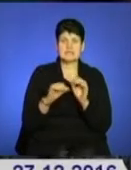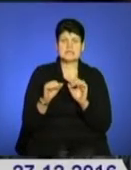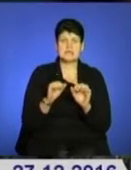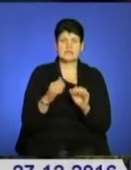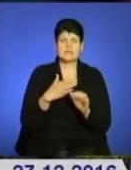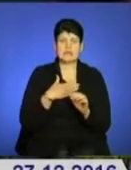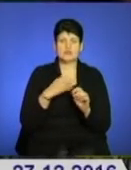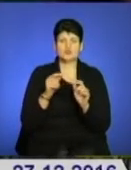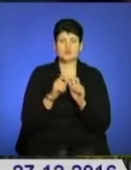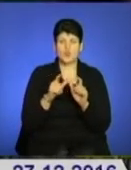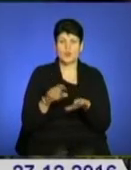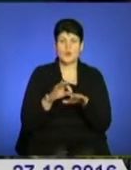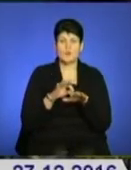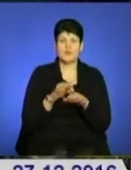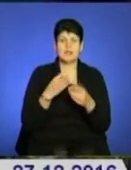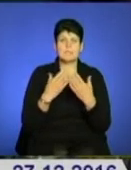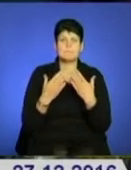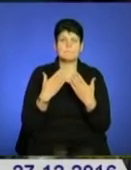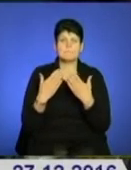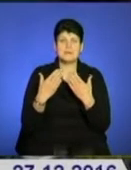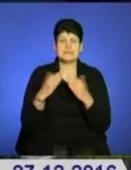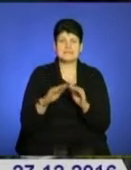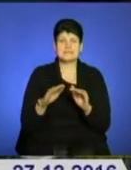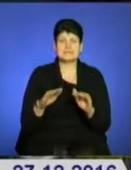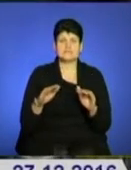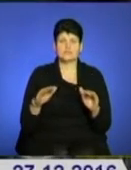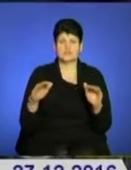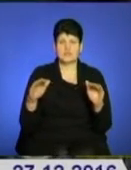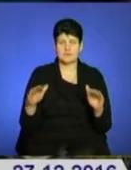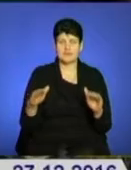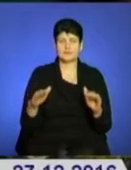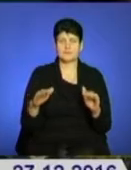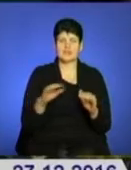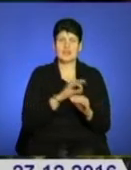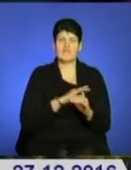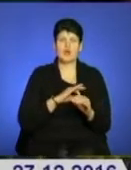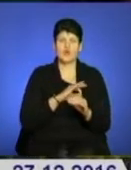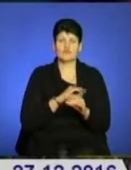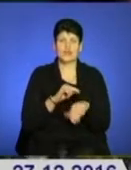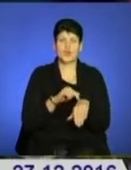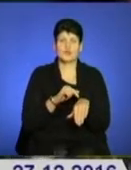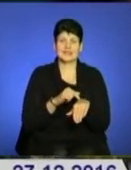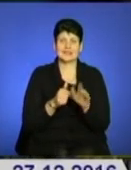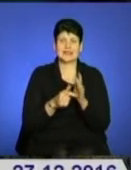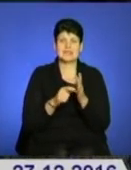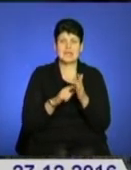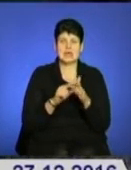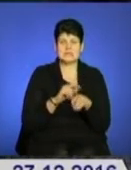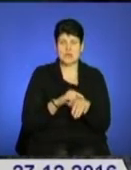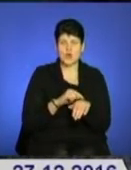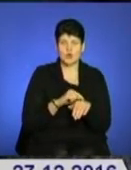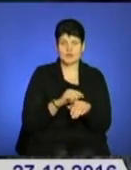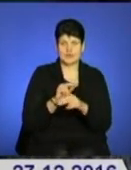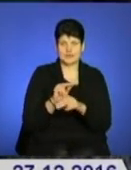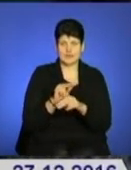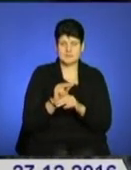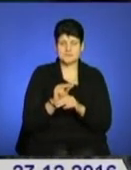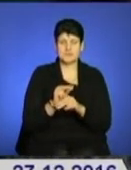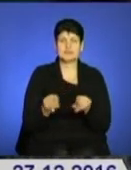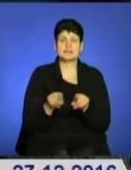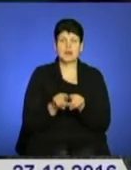нашої школи проводять такі бесіди з учнями на виховних годинах і на класних годинах. Також